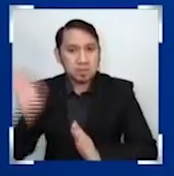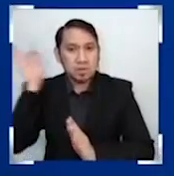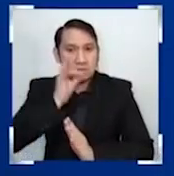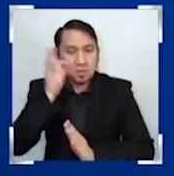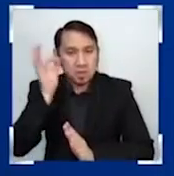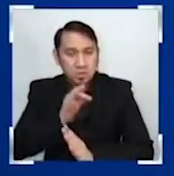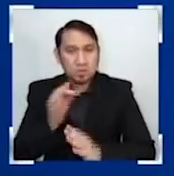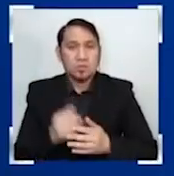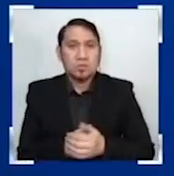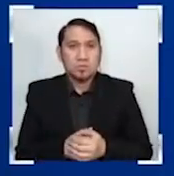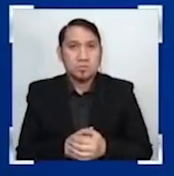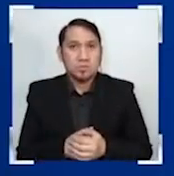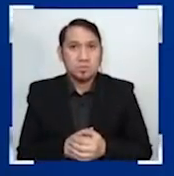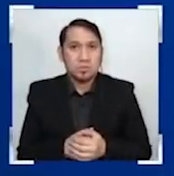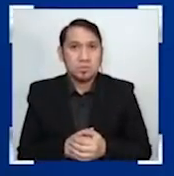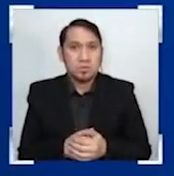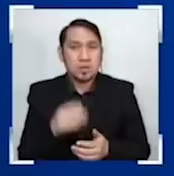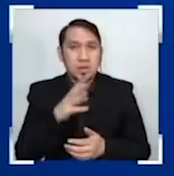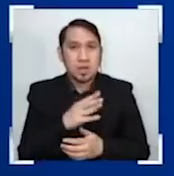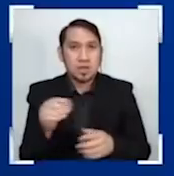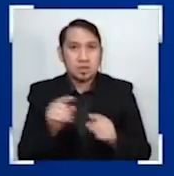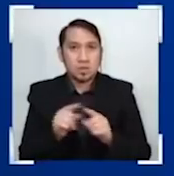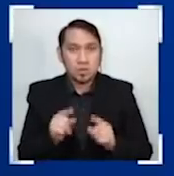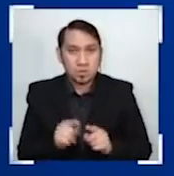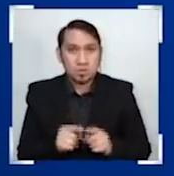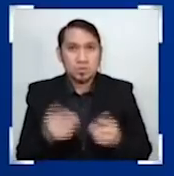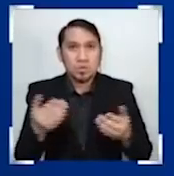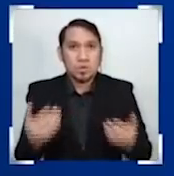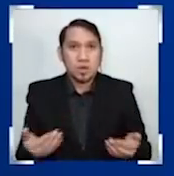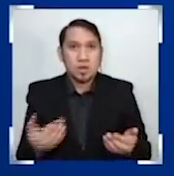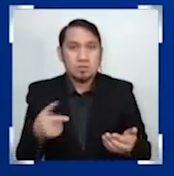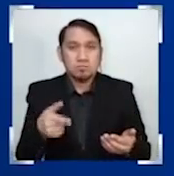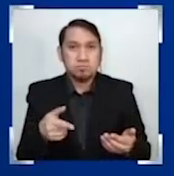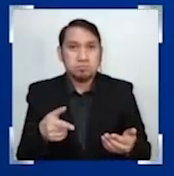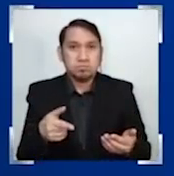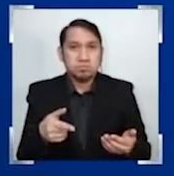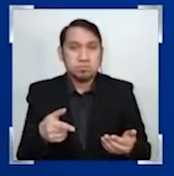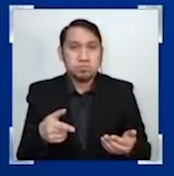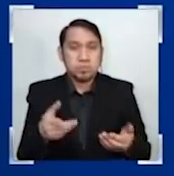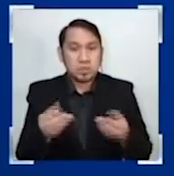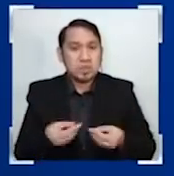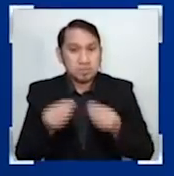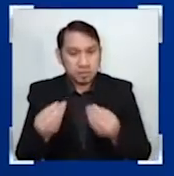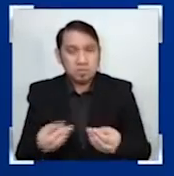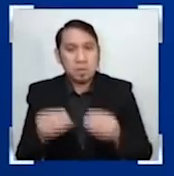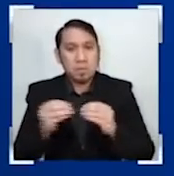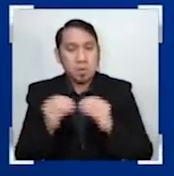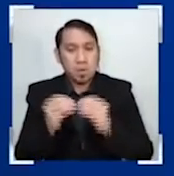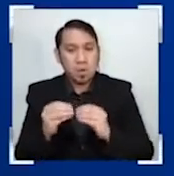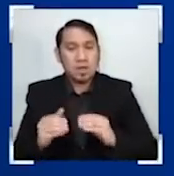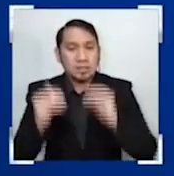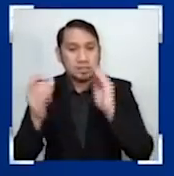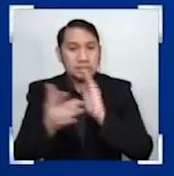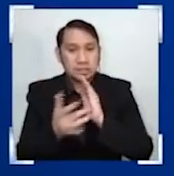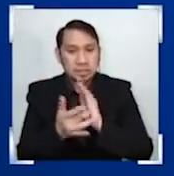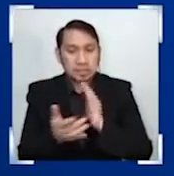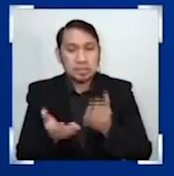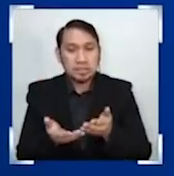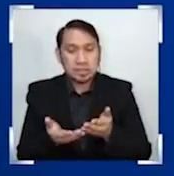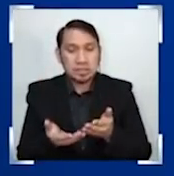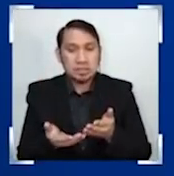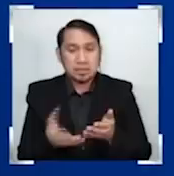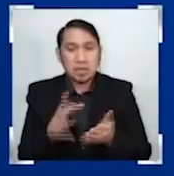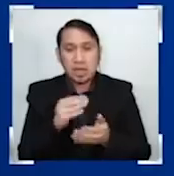to swarm them with fishing vessels. Mm-hmm. At siguro, baka naman po yun, mabigyan natin sila ng konting assistance